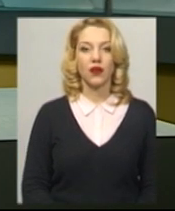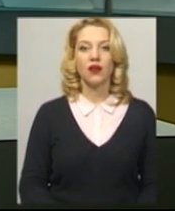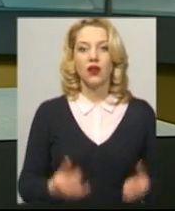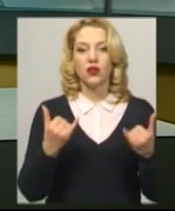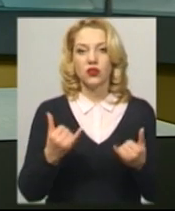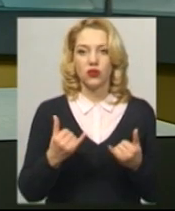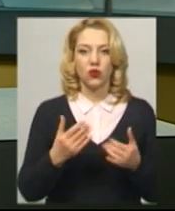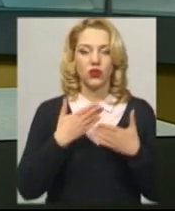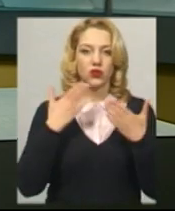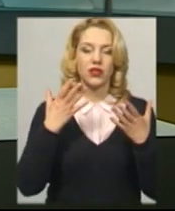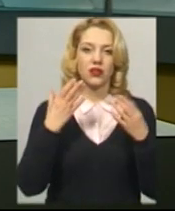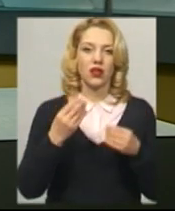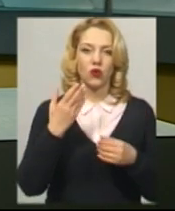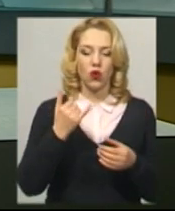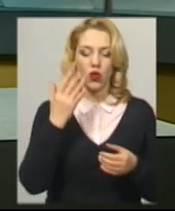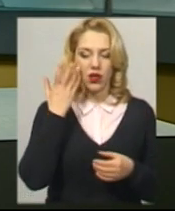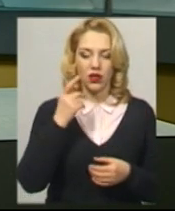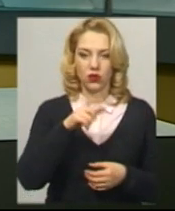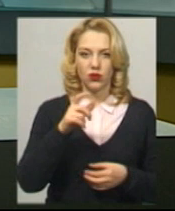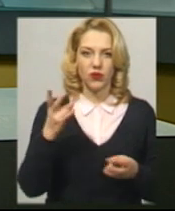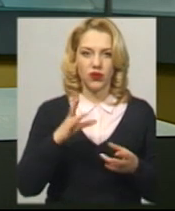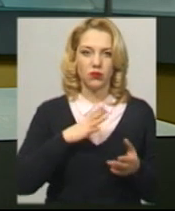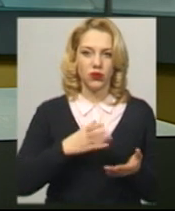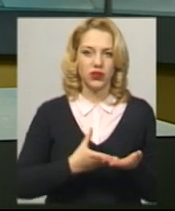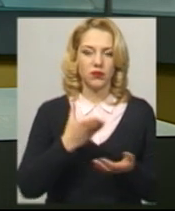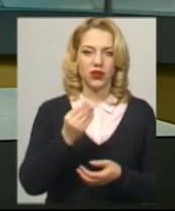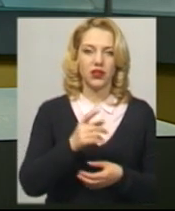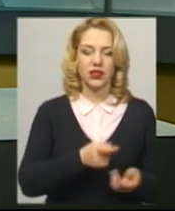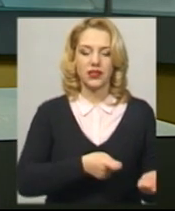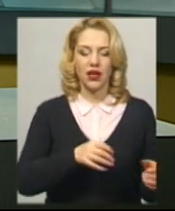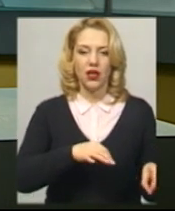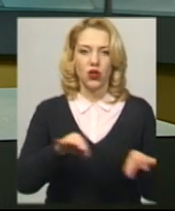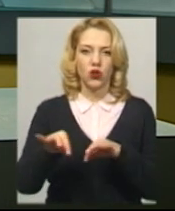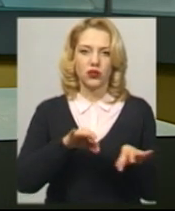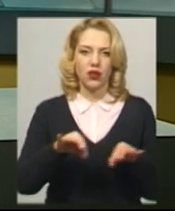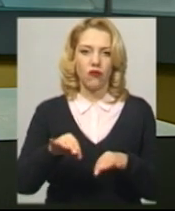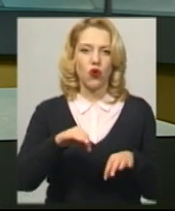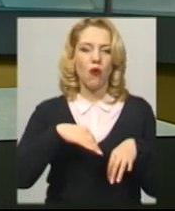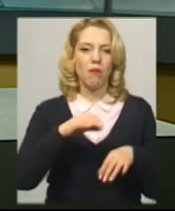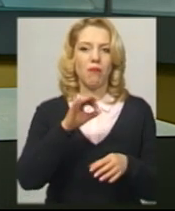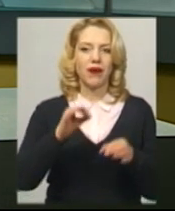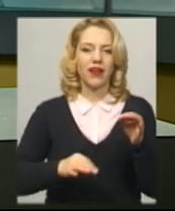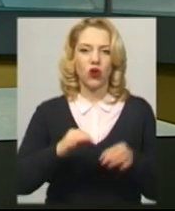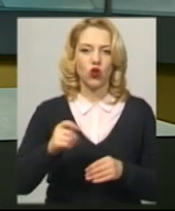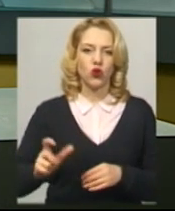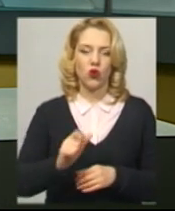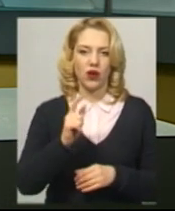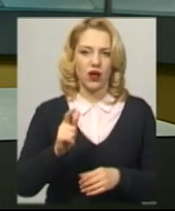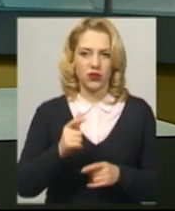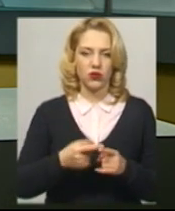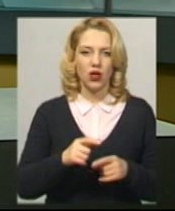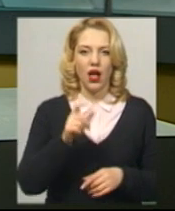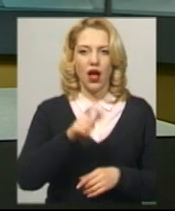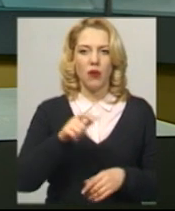Сьогодні останній день, коли споживачі мали сплатити за доставку природного газу за лютий місяць. Абоненти «Хмельницьгазу», яких на Хмельниччині